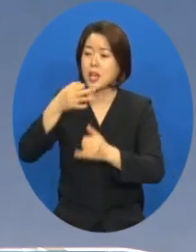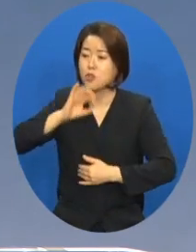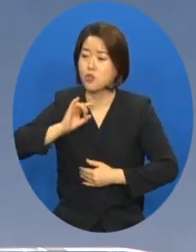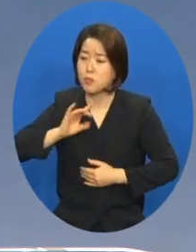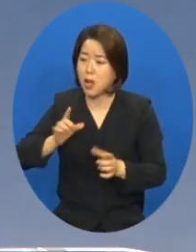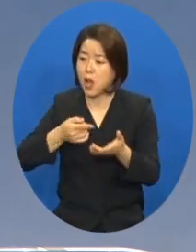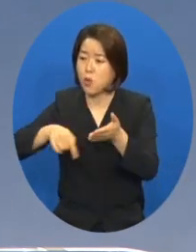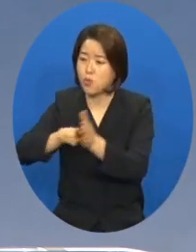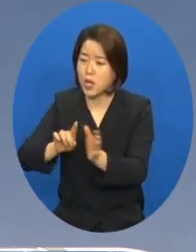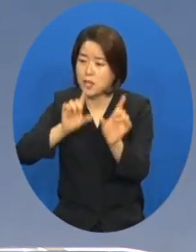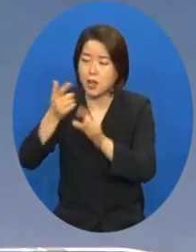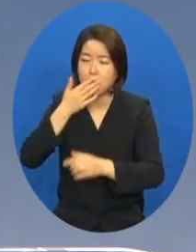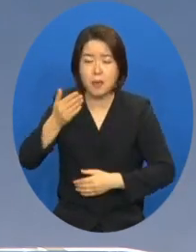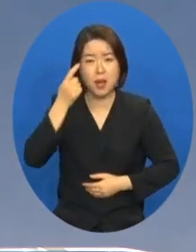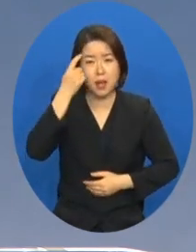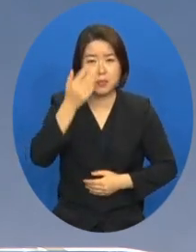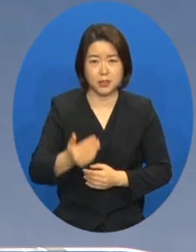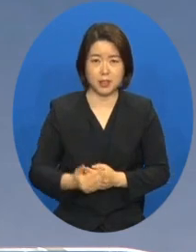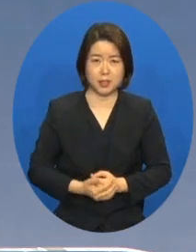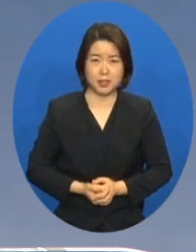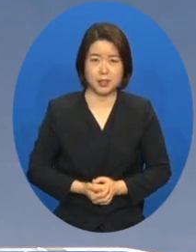살 수 있겠습니까?